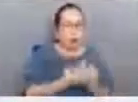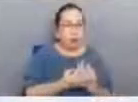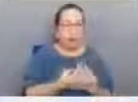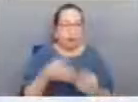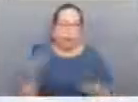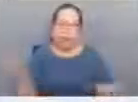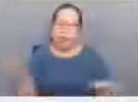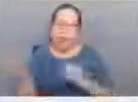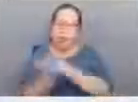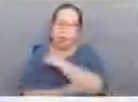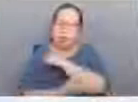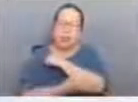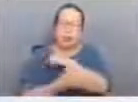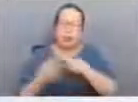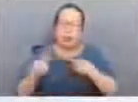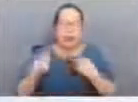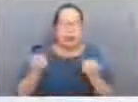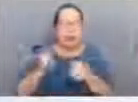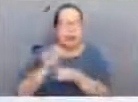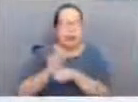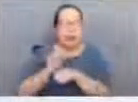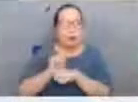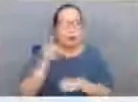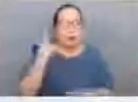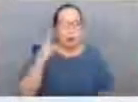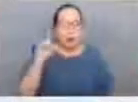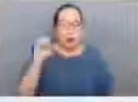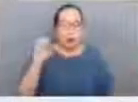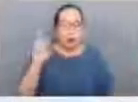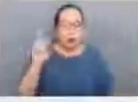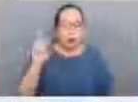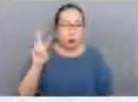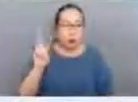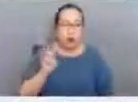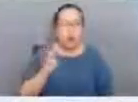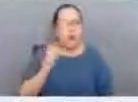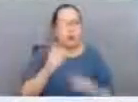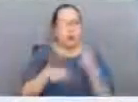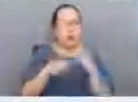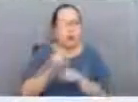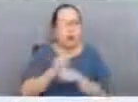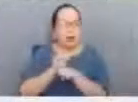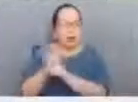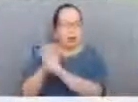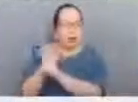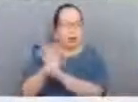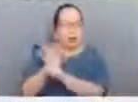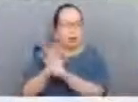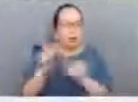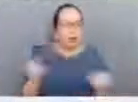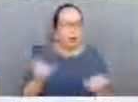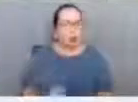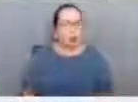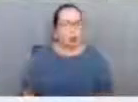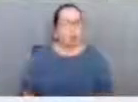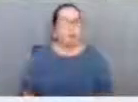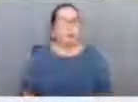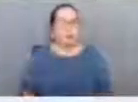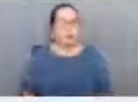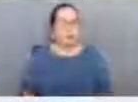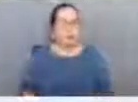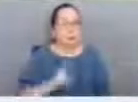yung mga trabaho po na in demand, no? Andyan po yung mga skilled workers po natin. No? Dito naman po sa